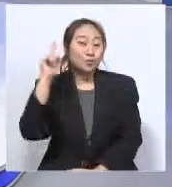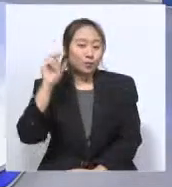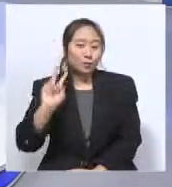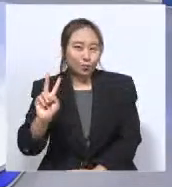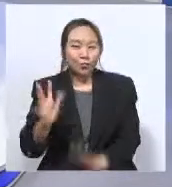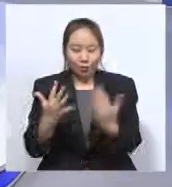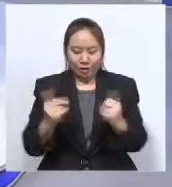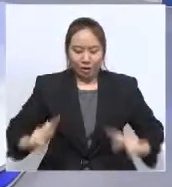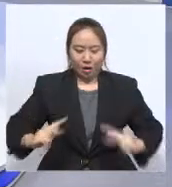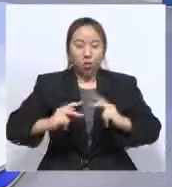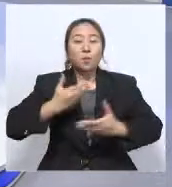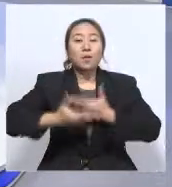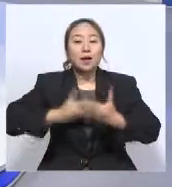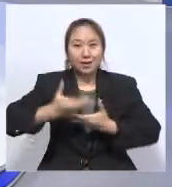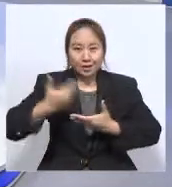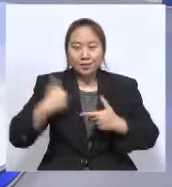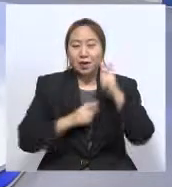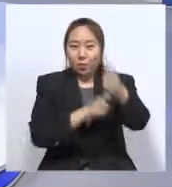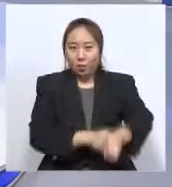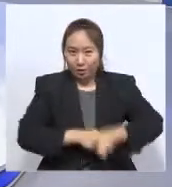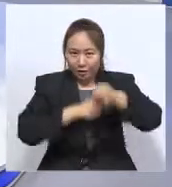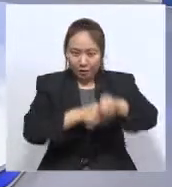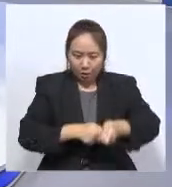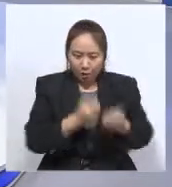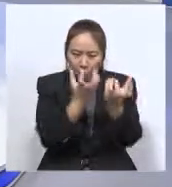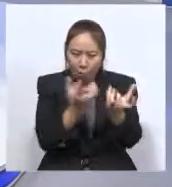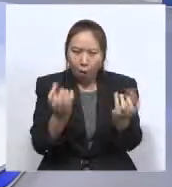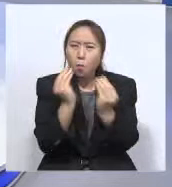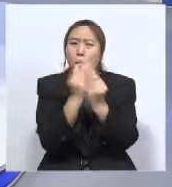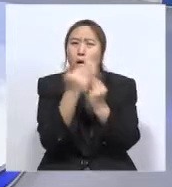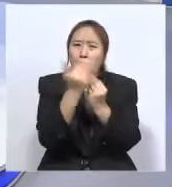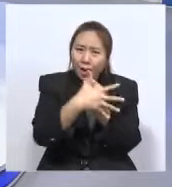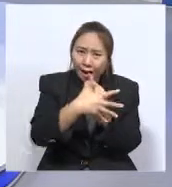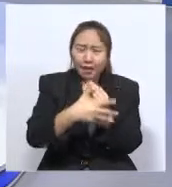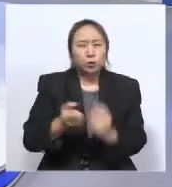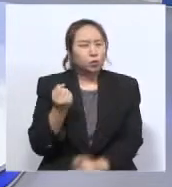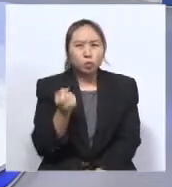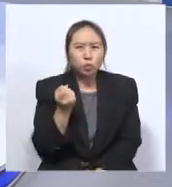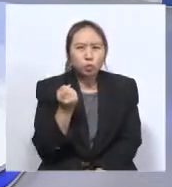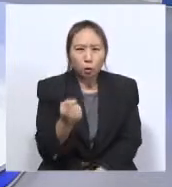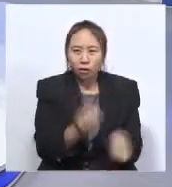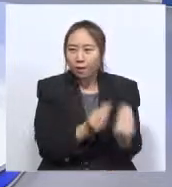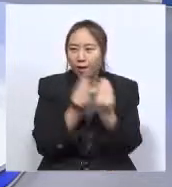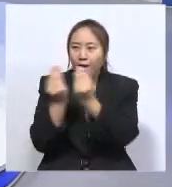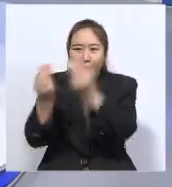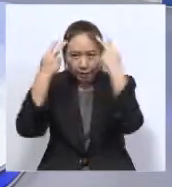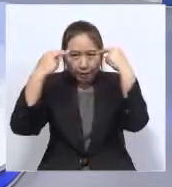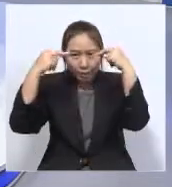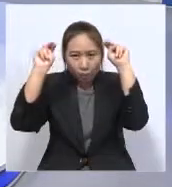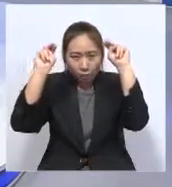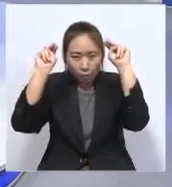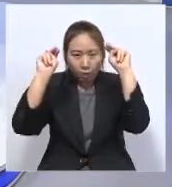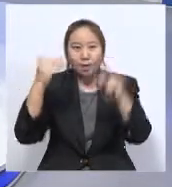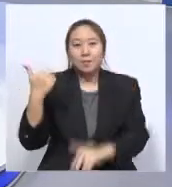ระทรวงพาณิชย์นะคะได้มีการนำเกษตรกรนะคะนำผลผลิตเลยค่ะจากสวนนะคะสดๆเลยค่ะมามอบให้กับท่านนายกรัฐมนตรีและ